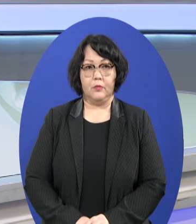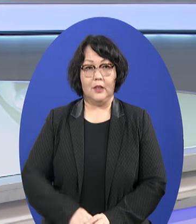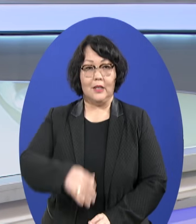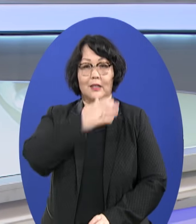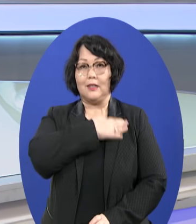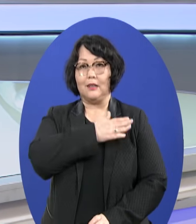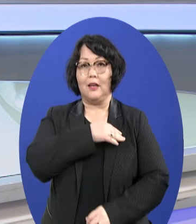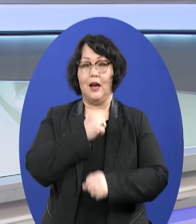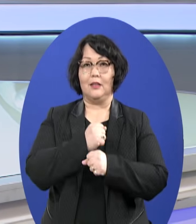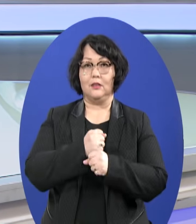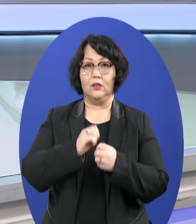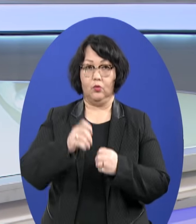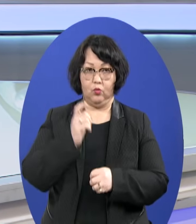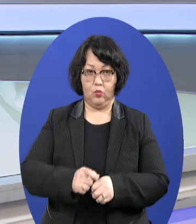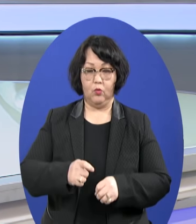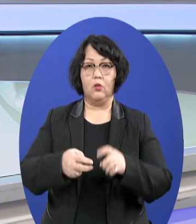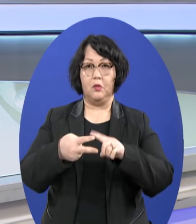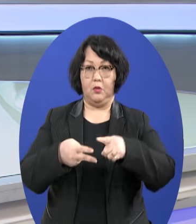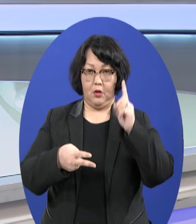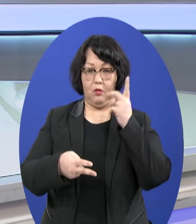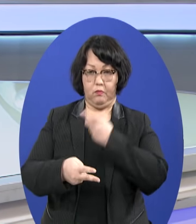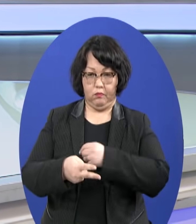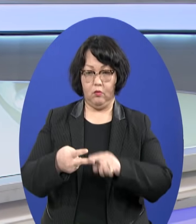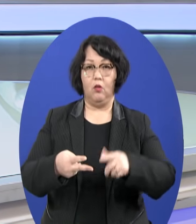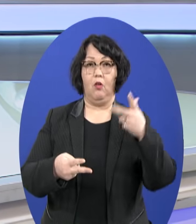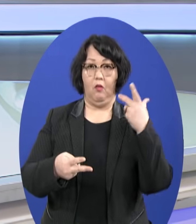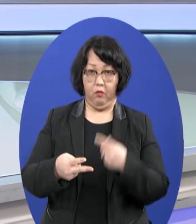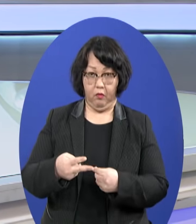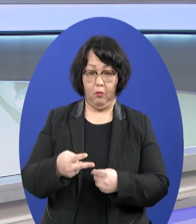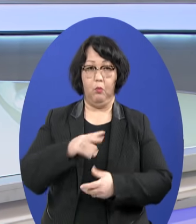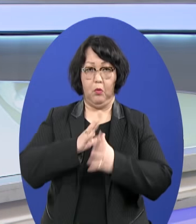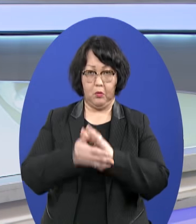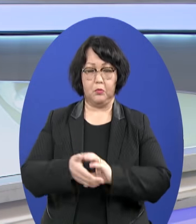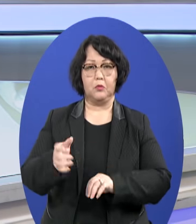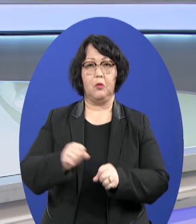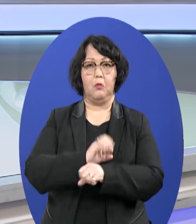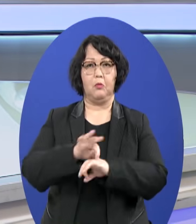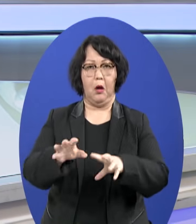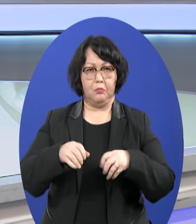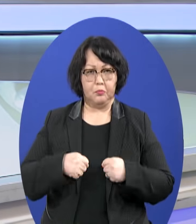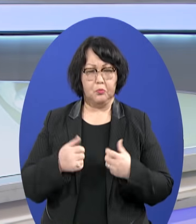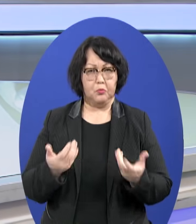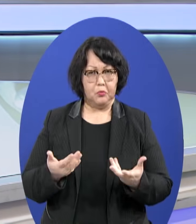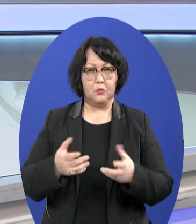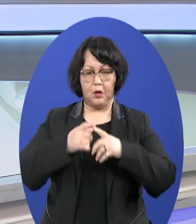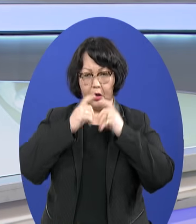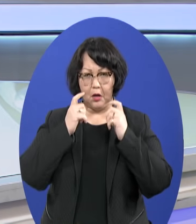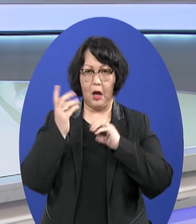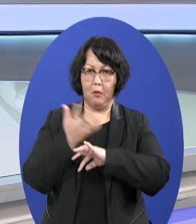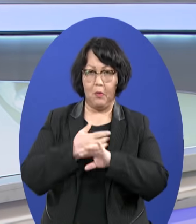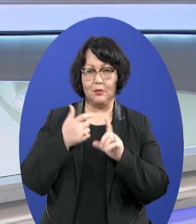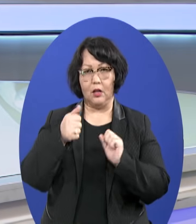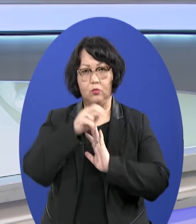Цагдаагийн албан хаагч коронавирусын давтан тун хийлгэсний дараа халдвар авсан байна. Иймээс вакцин хийлгэсний дараа халдвар хамгаалтын дэгдмийг маш сайн баримтлах хэрэгтэйг